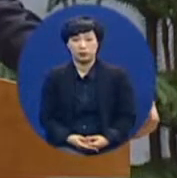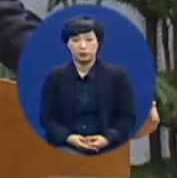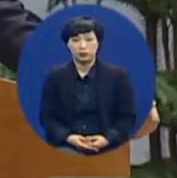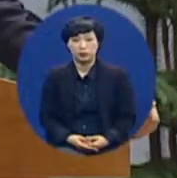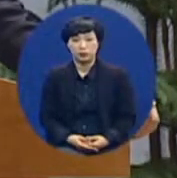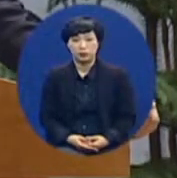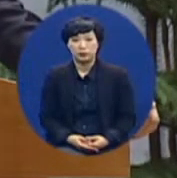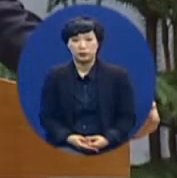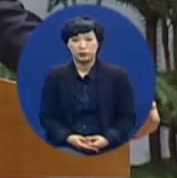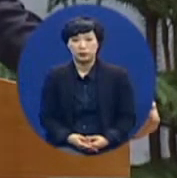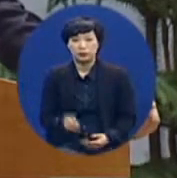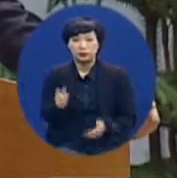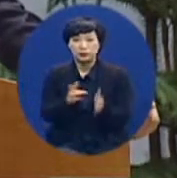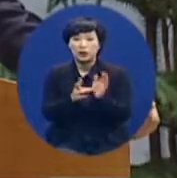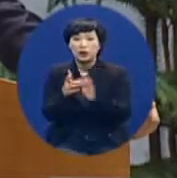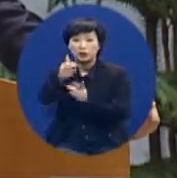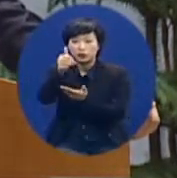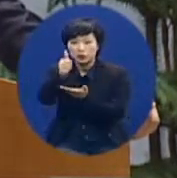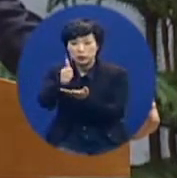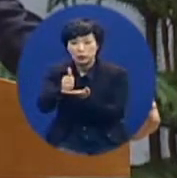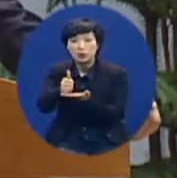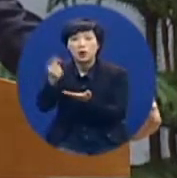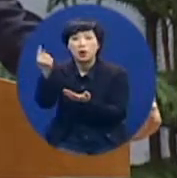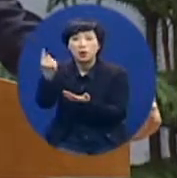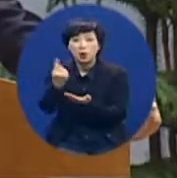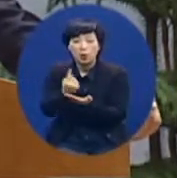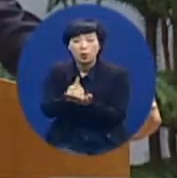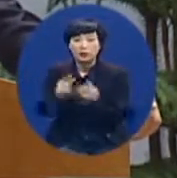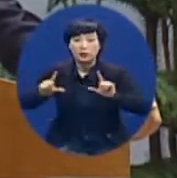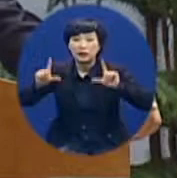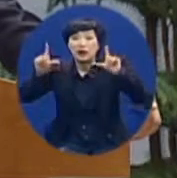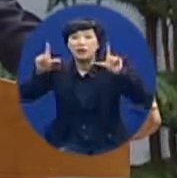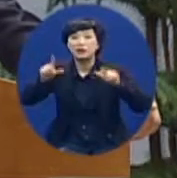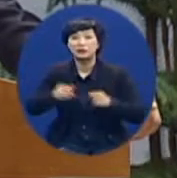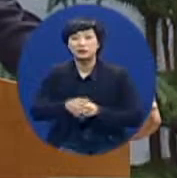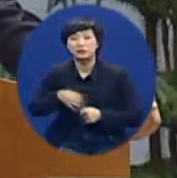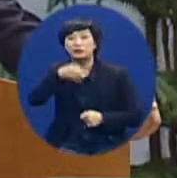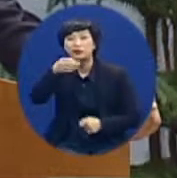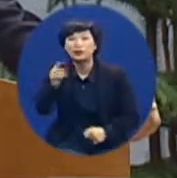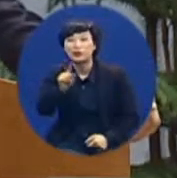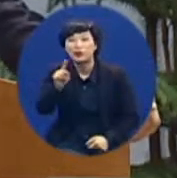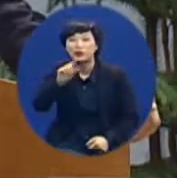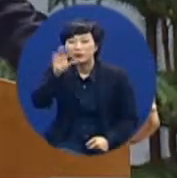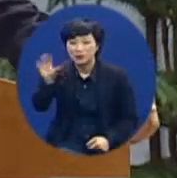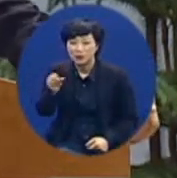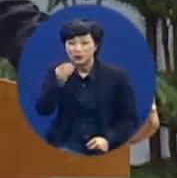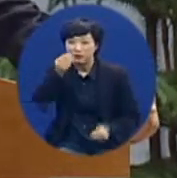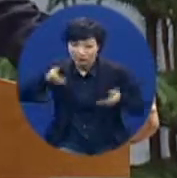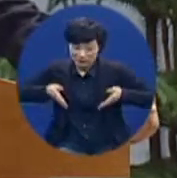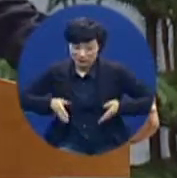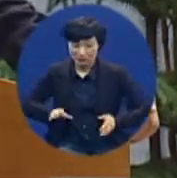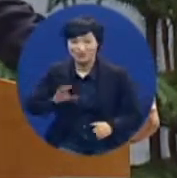땅에 예수 그리스도가 오신 날를 성탄이